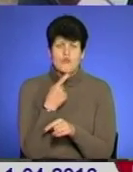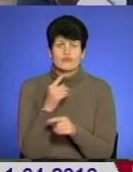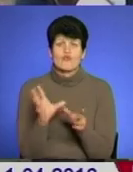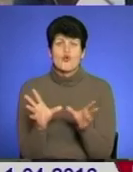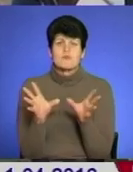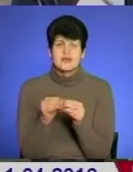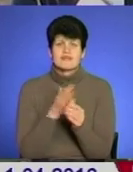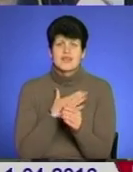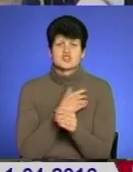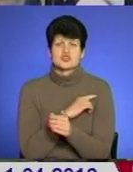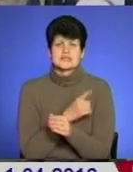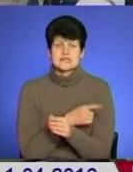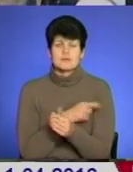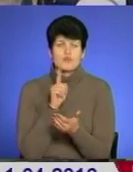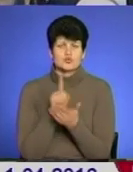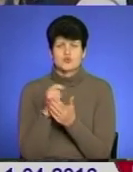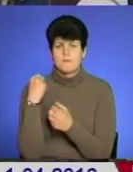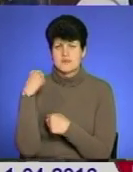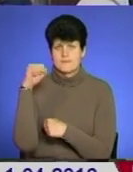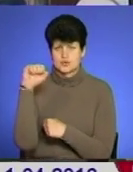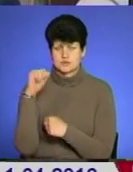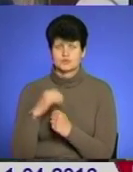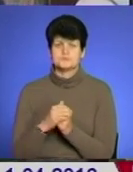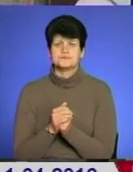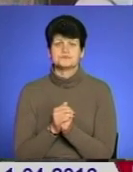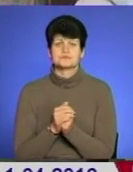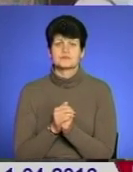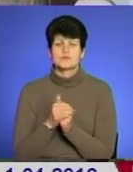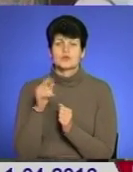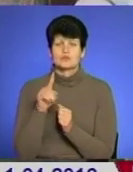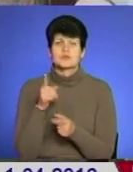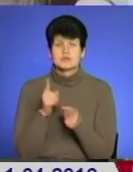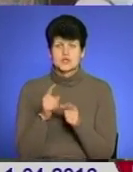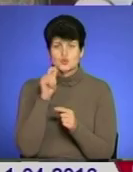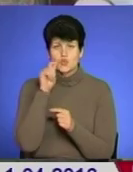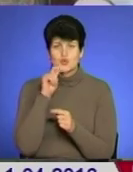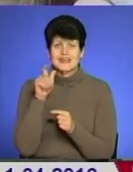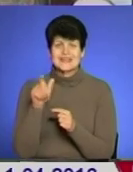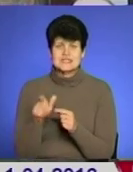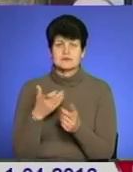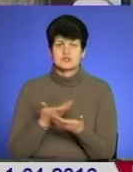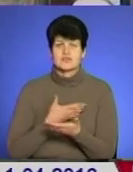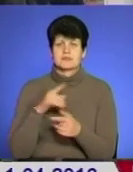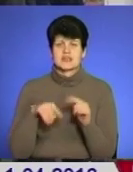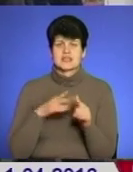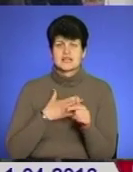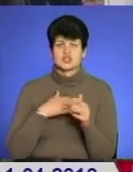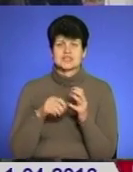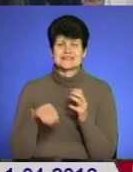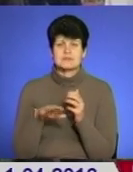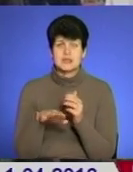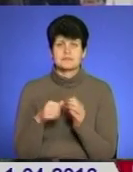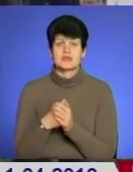об'єднанні наша сила, і ми обов'язково переможемо, тому що ми дійсно українці, і ми живемо на рідній нашій землі. Ми